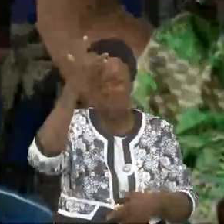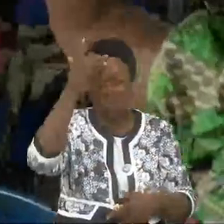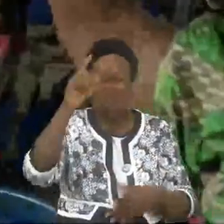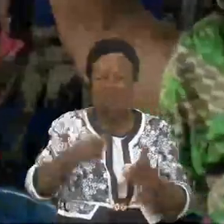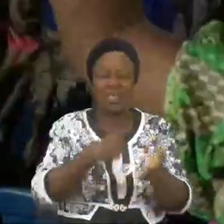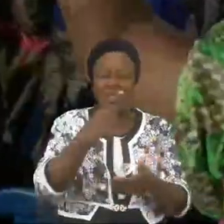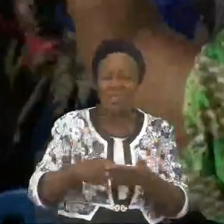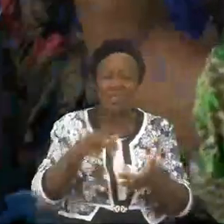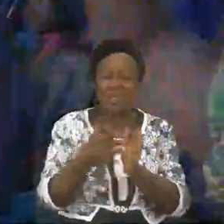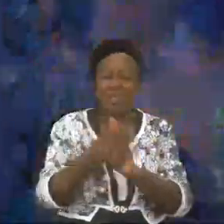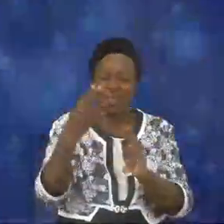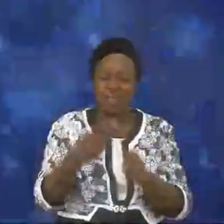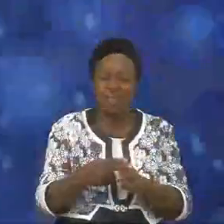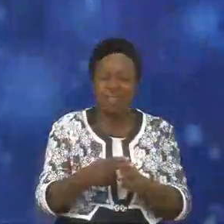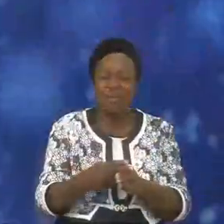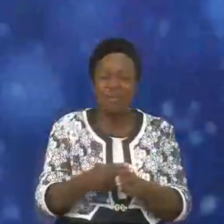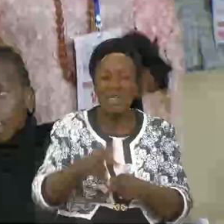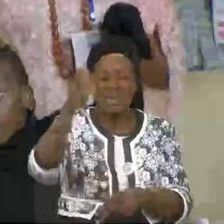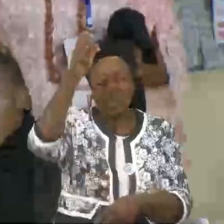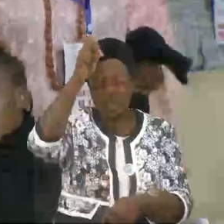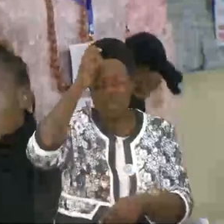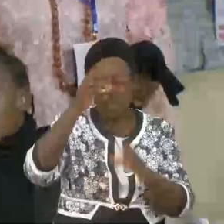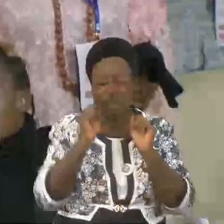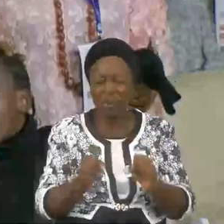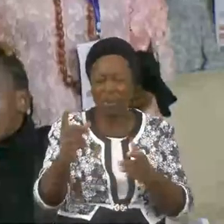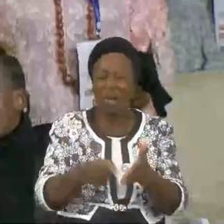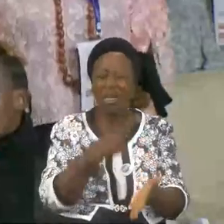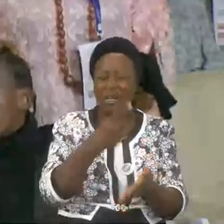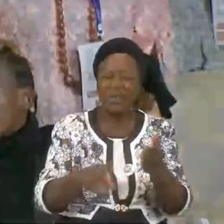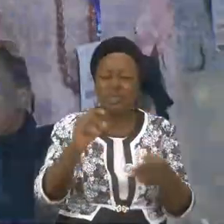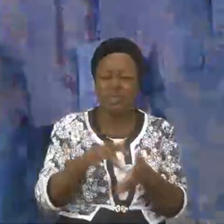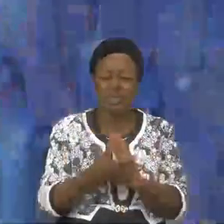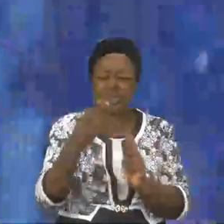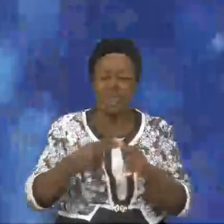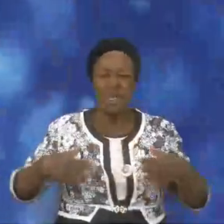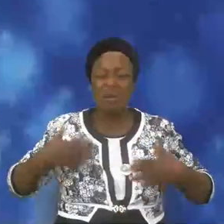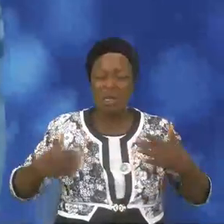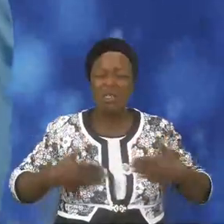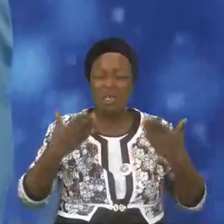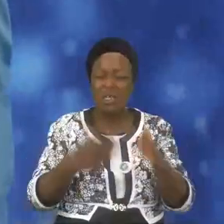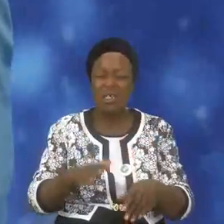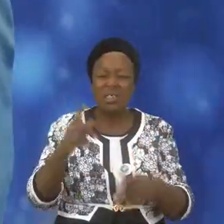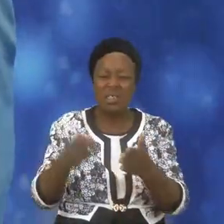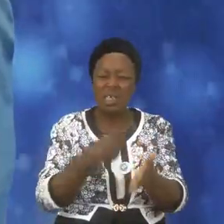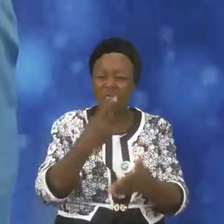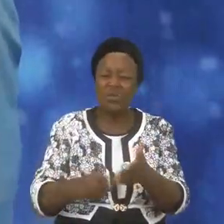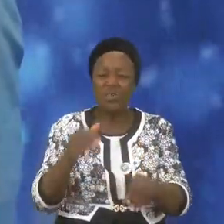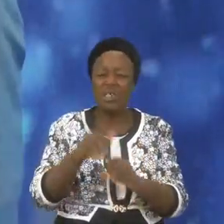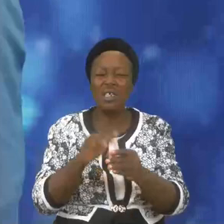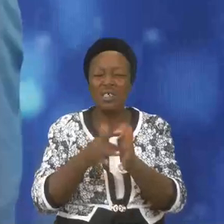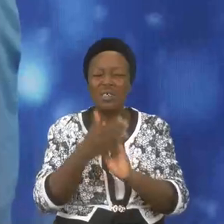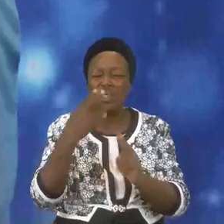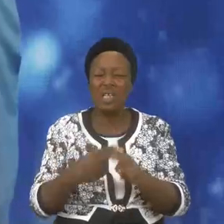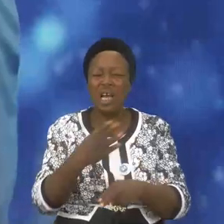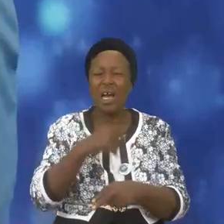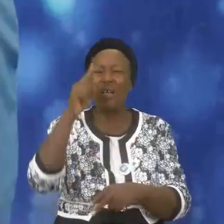sont annulées, les puissances démoniaques sont annulées, la mort prématurée est annulée.